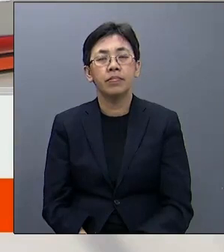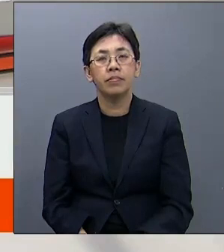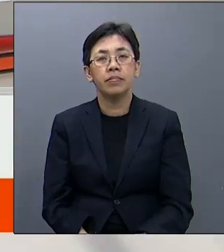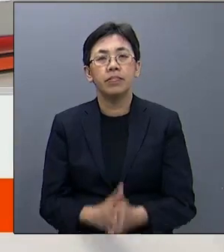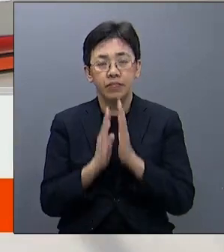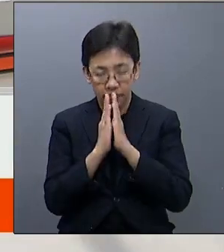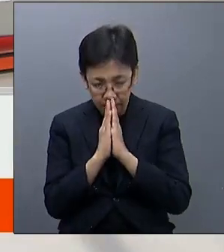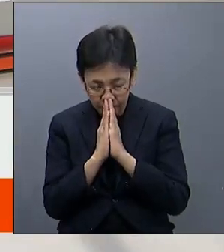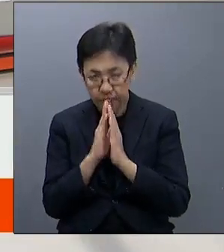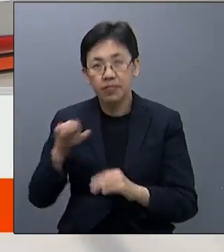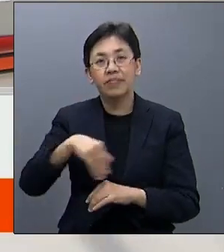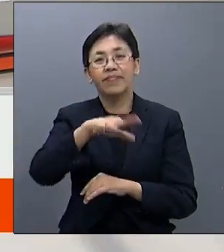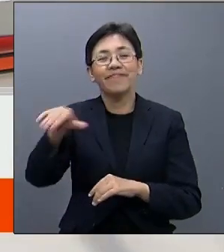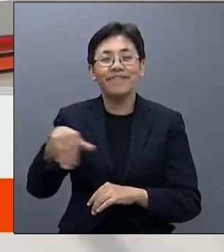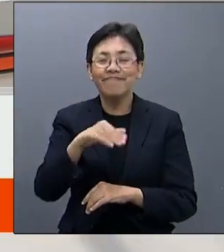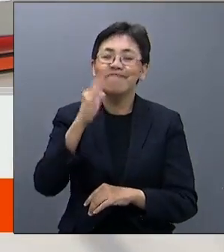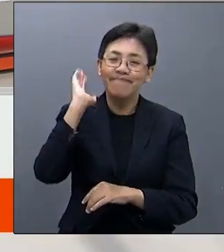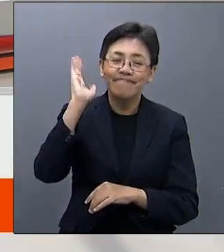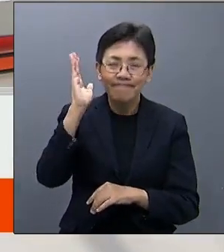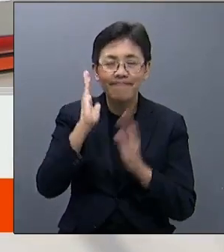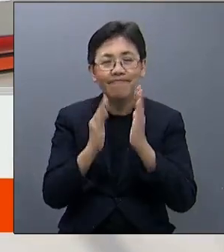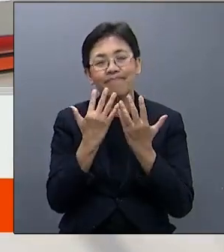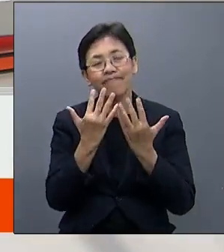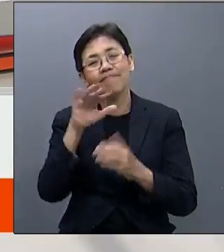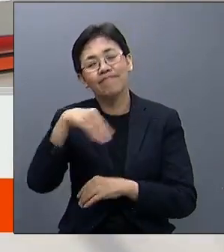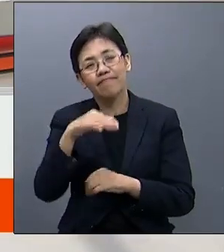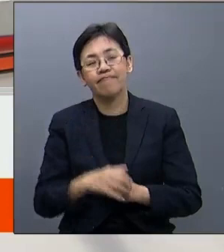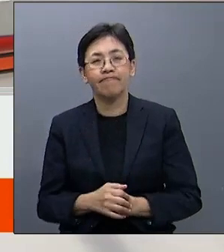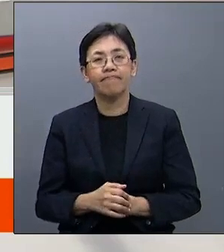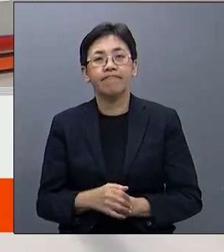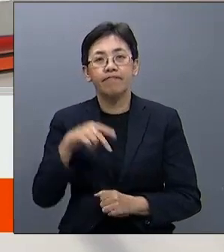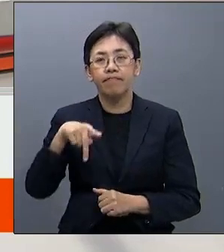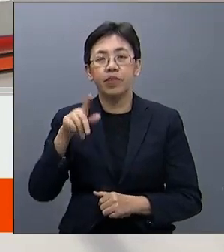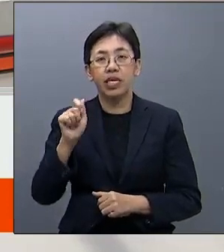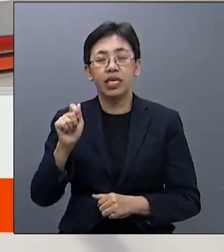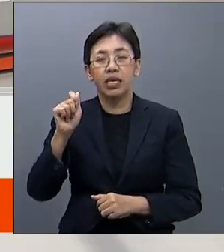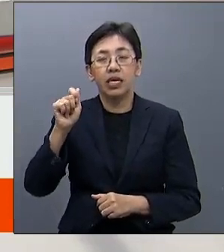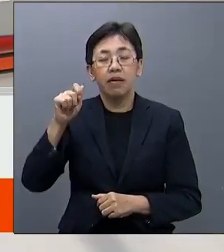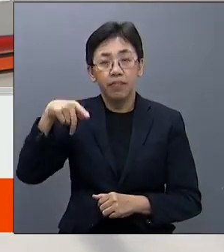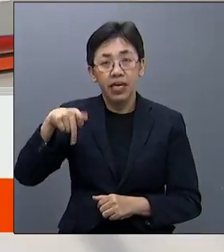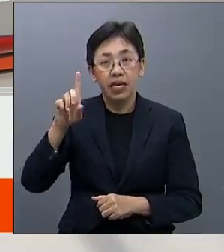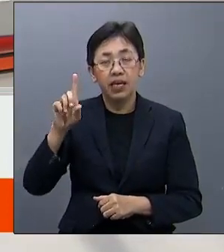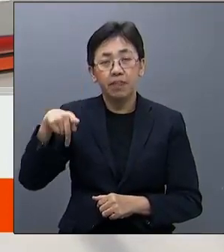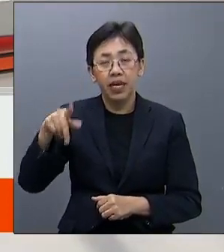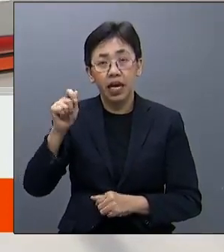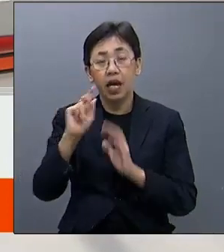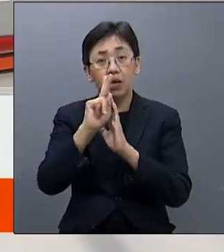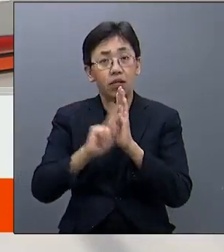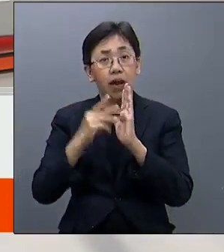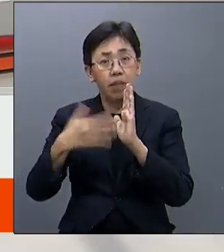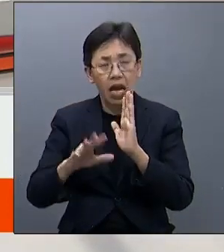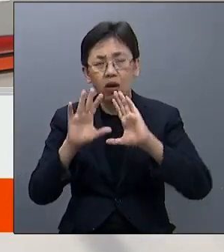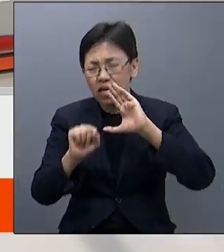แล้วก็ทางผู้ฟังนะครับ ค่ะอย่างช่วงเวลานี้ค่ะเรามี PDPA แล้วก็จริงแต่ก็ยังมีการจับกลุ่มคน